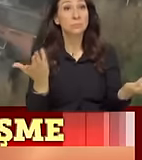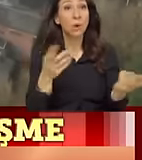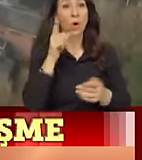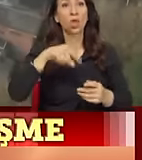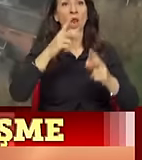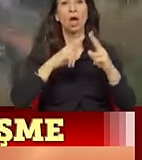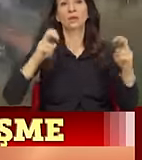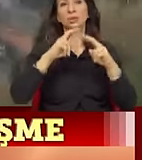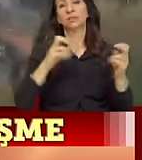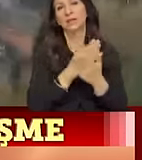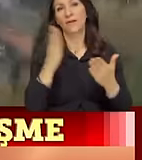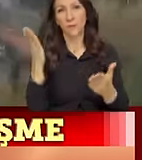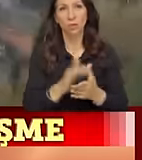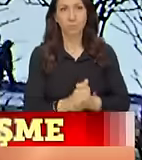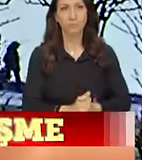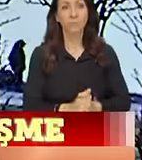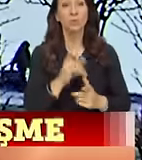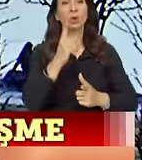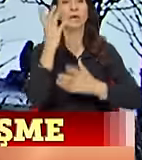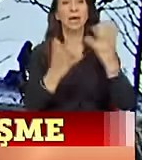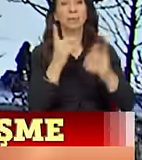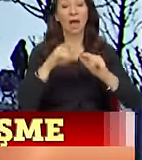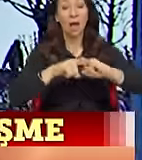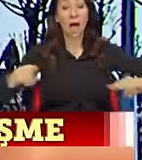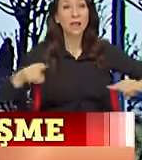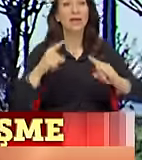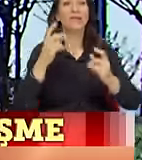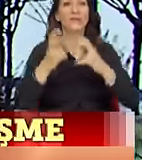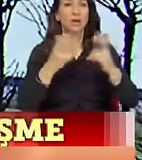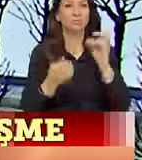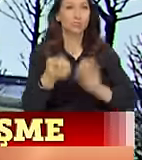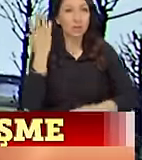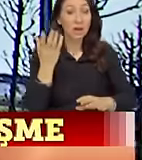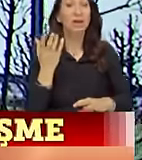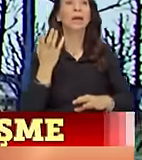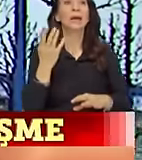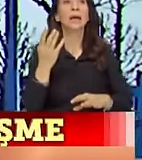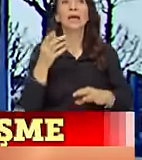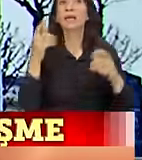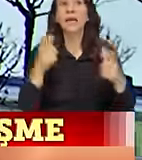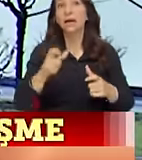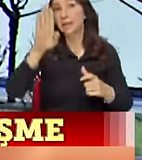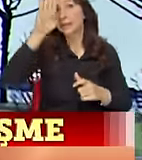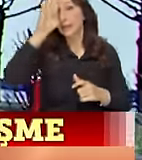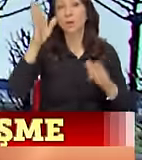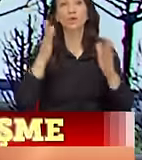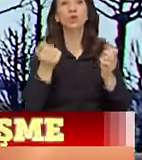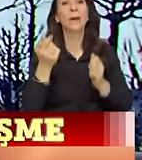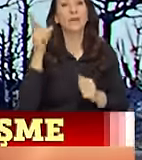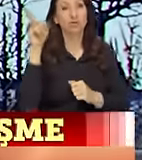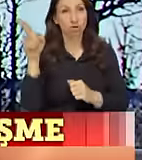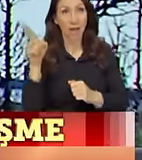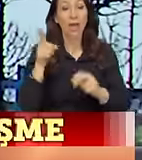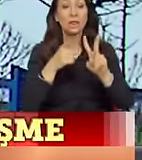onun araştırması da devam ediyor. Bu yangın bir halı fabrikasında çıktı. Sonra yer İstanbul